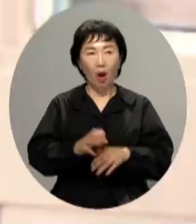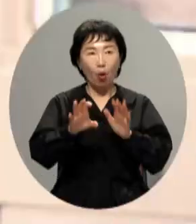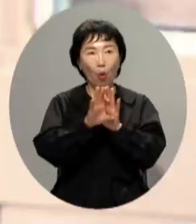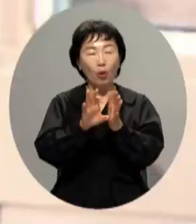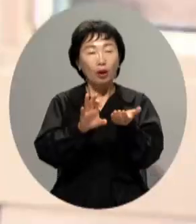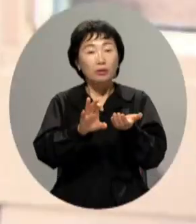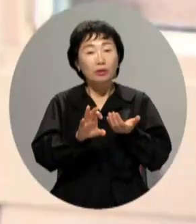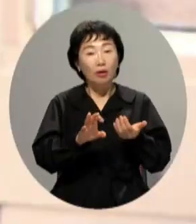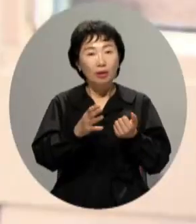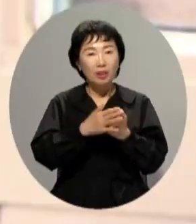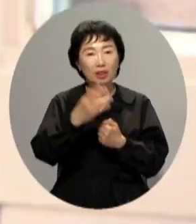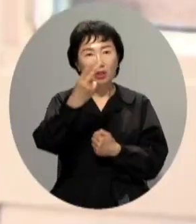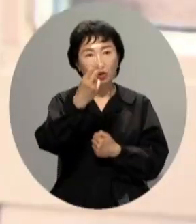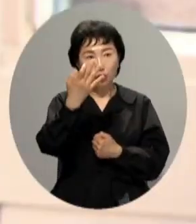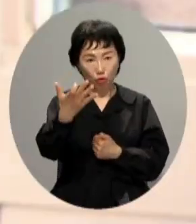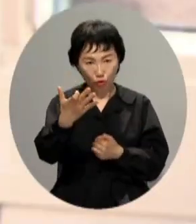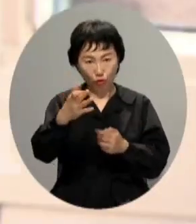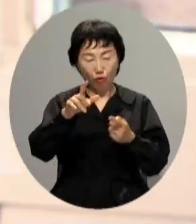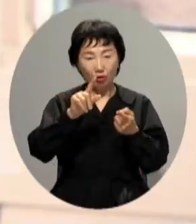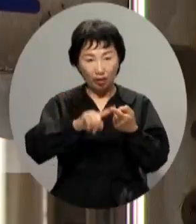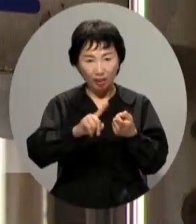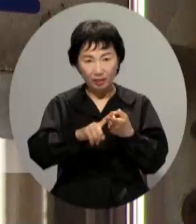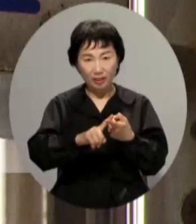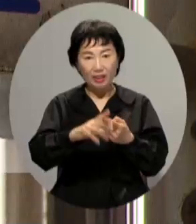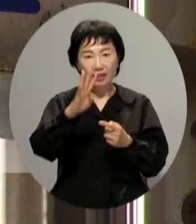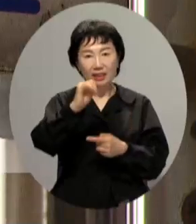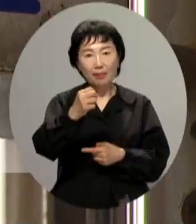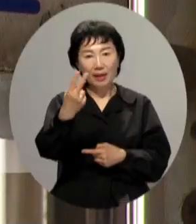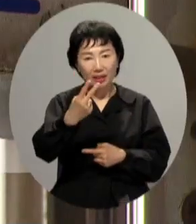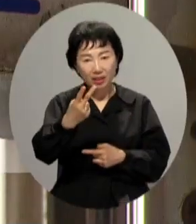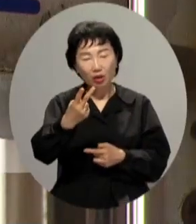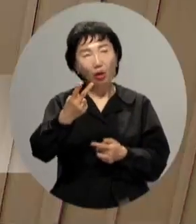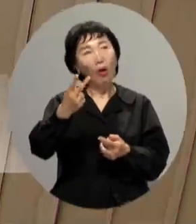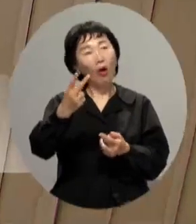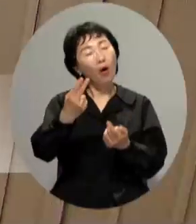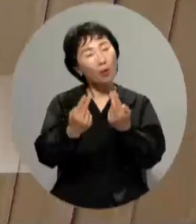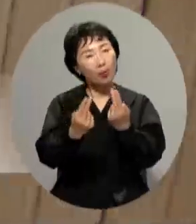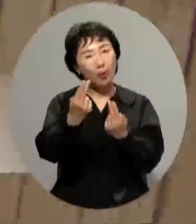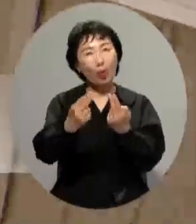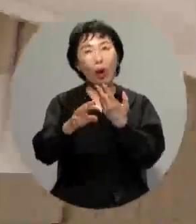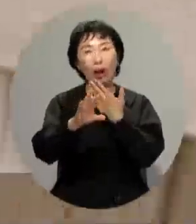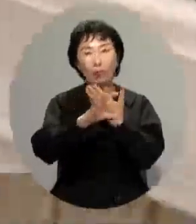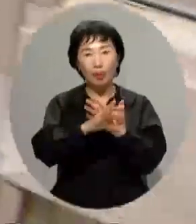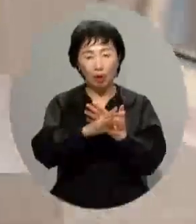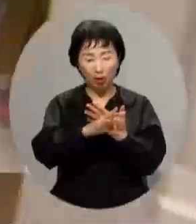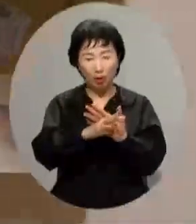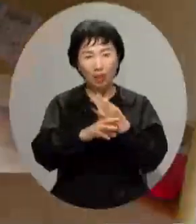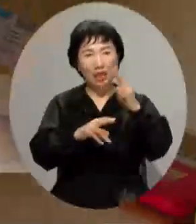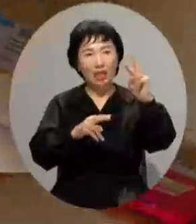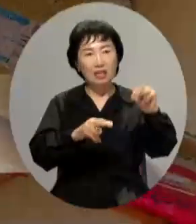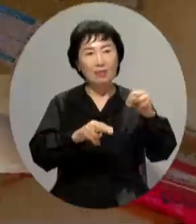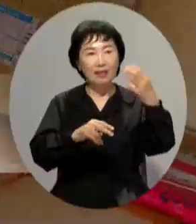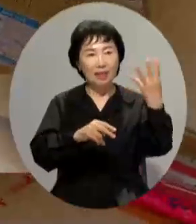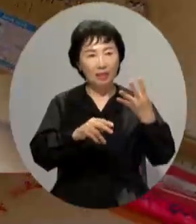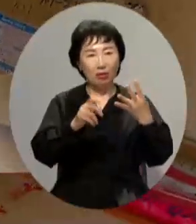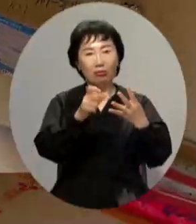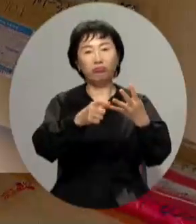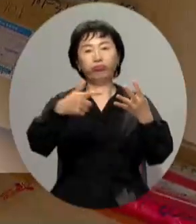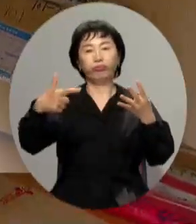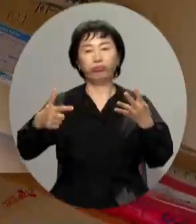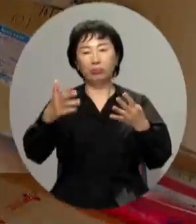이전인 2019년 이 분야 취업자가 4만 2천 명이었던 것과 비교하면 무려 2만 4천 명이